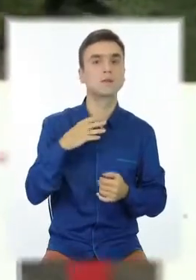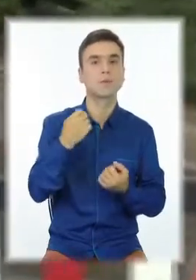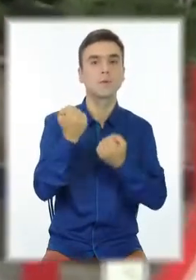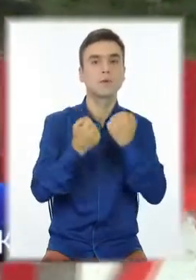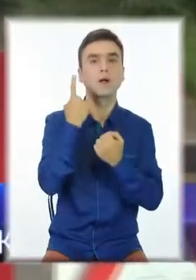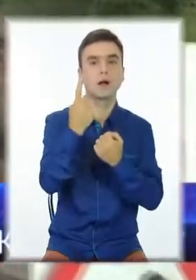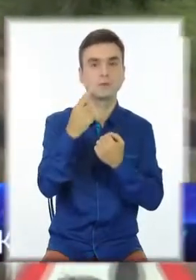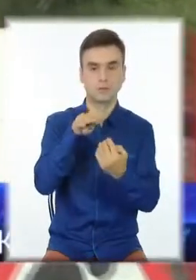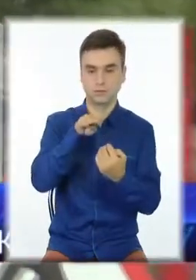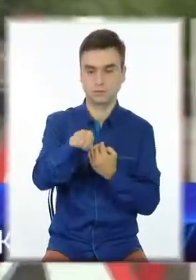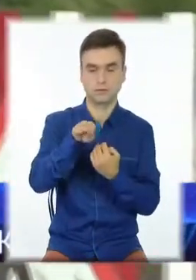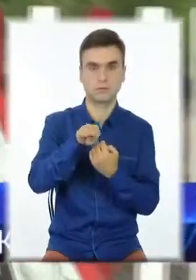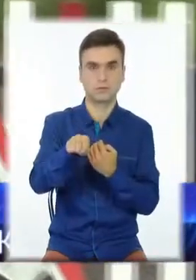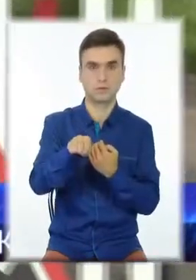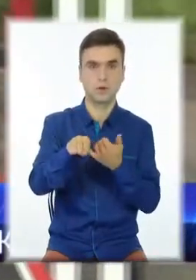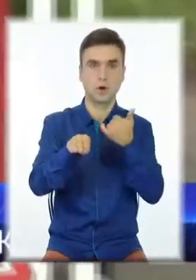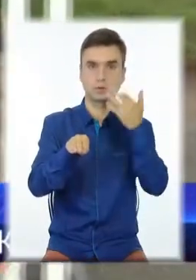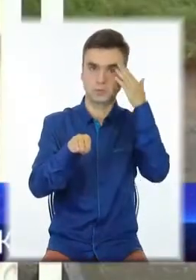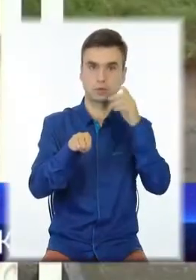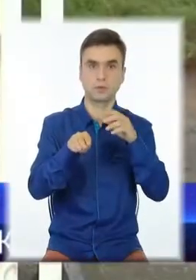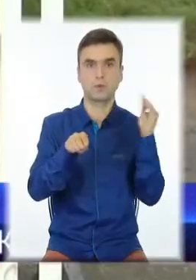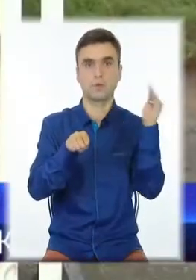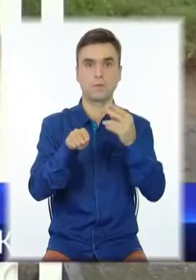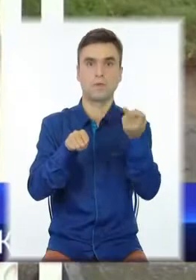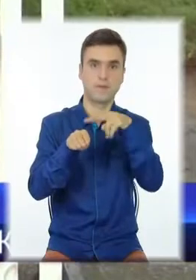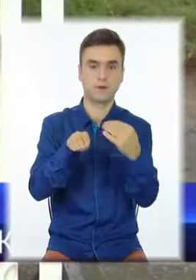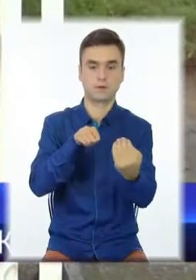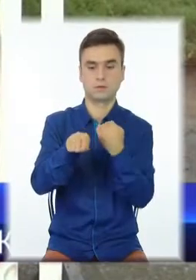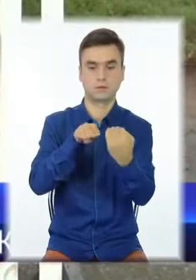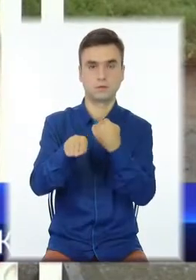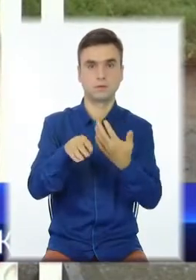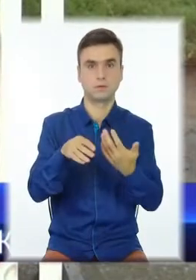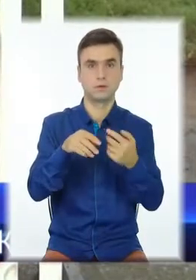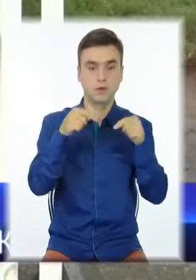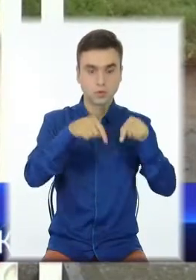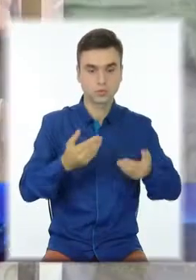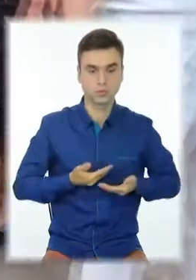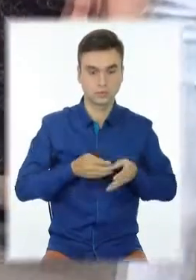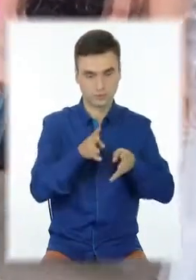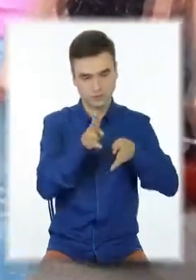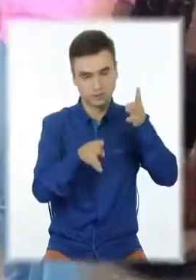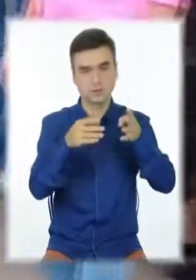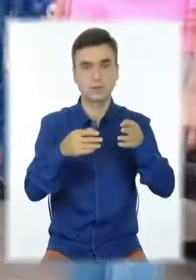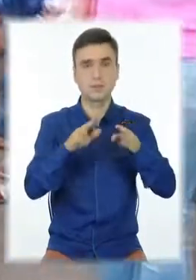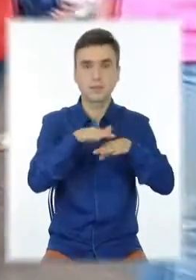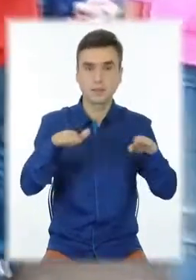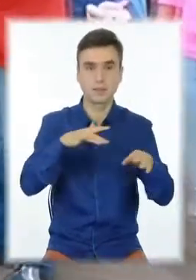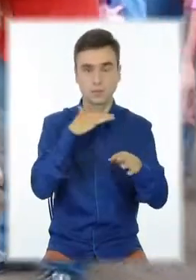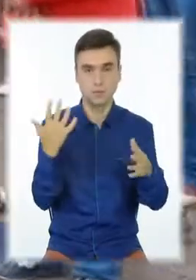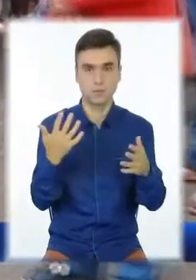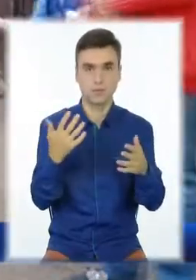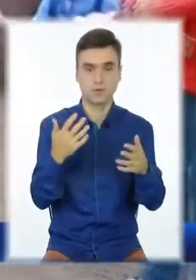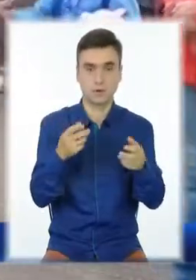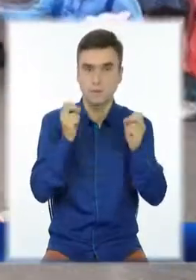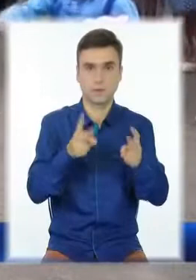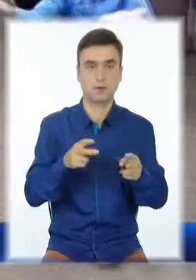планується двосторонній рух. Тут мешкає багато дітей. І батьків резонно хвилює питання їх безпеки. Біля 100 людей зібрав ввечері на